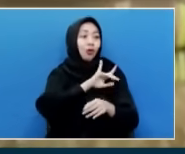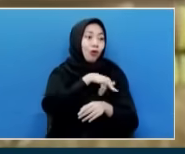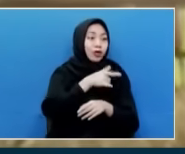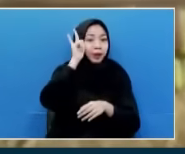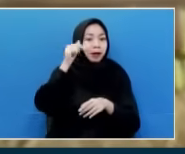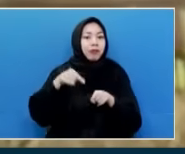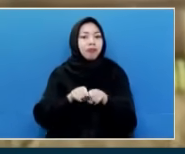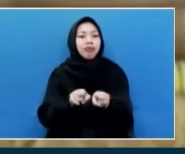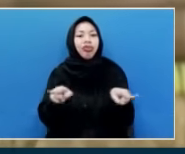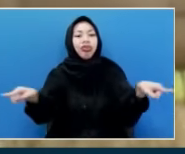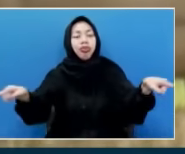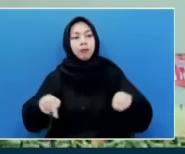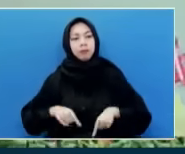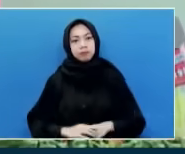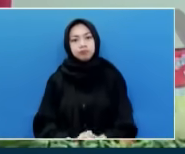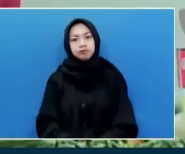liputan Kompas